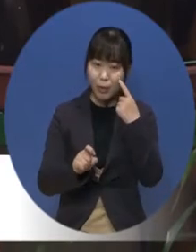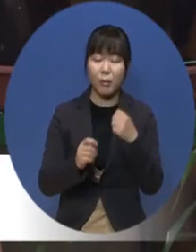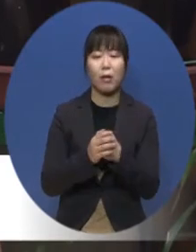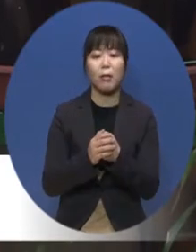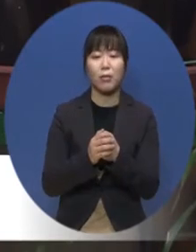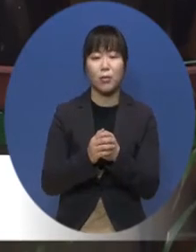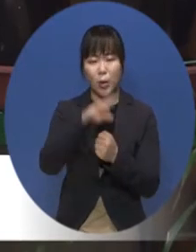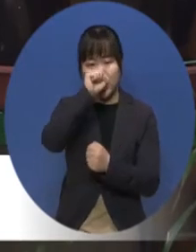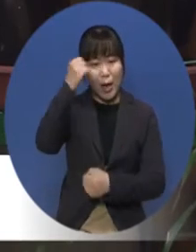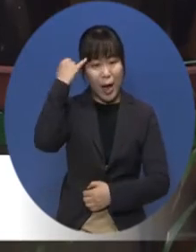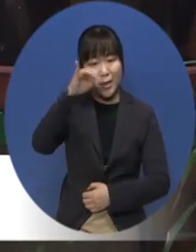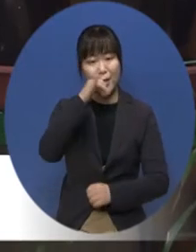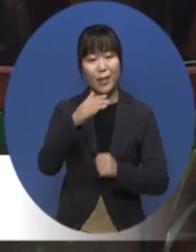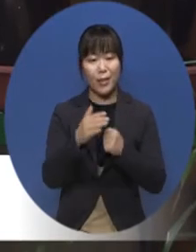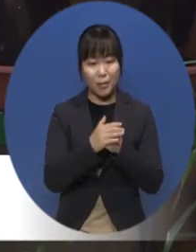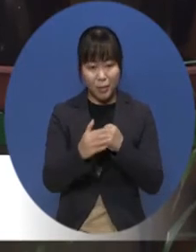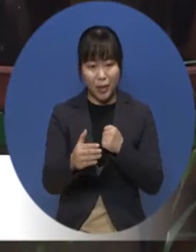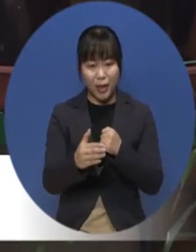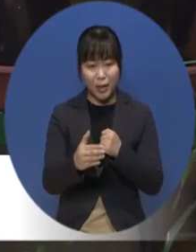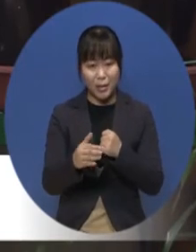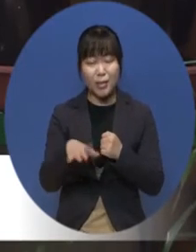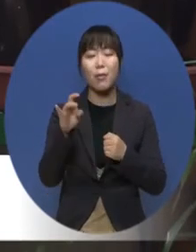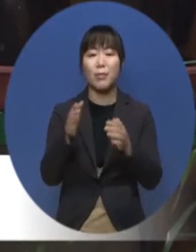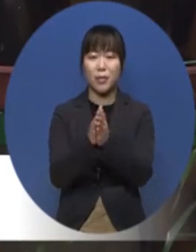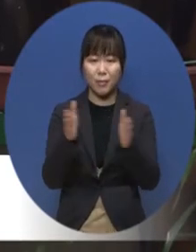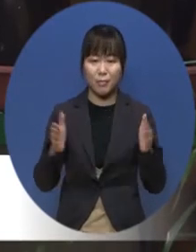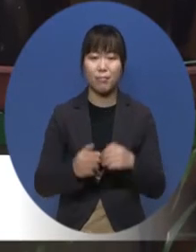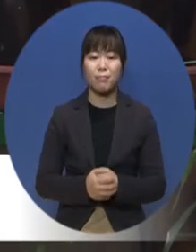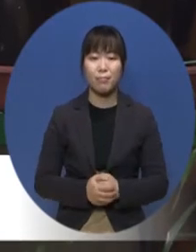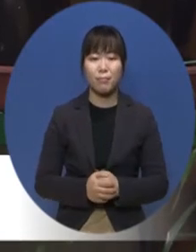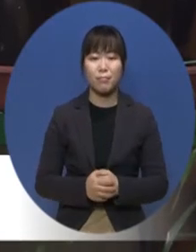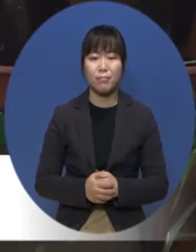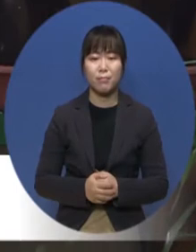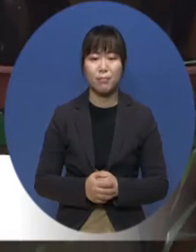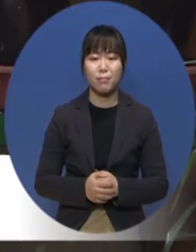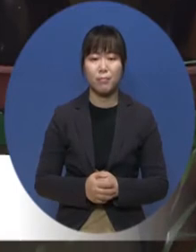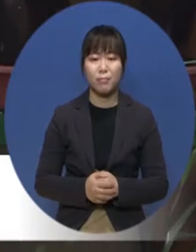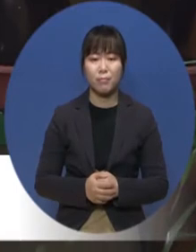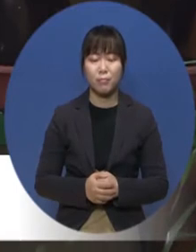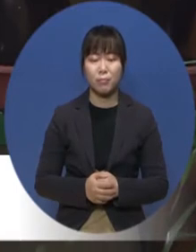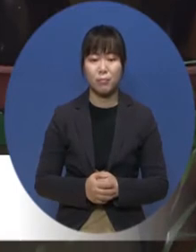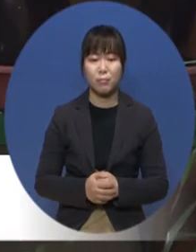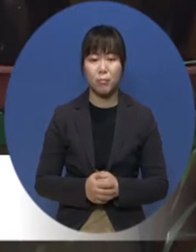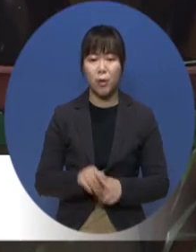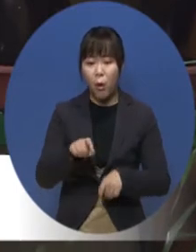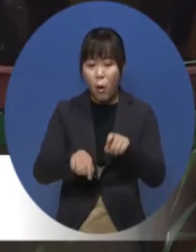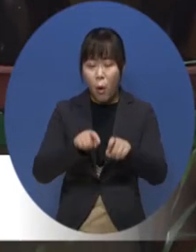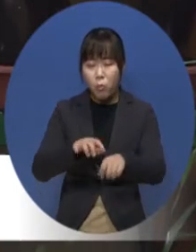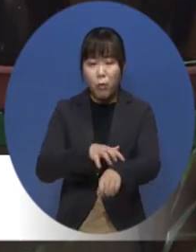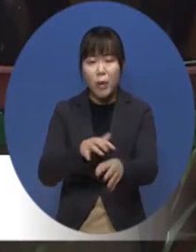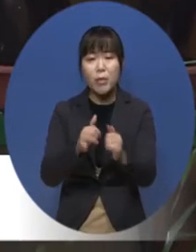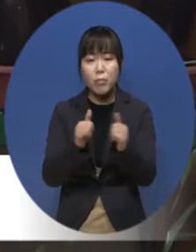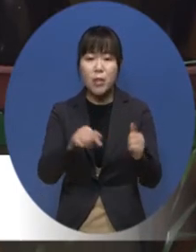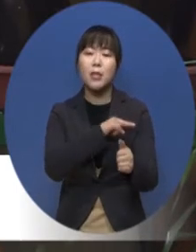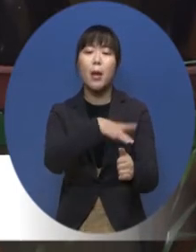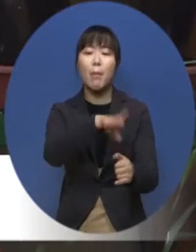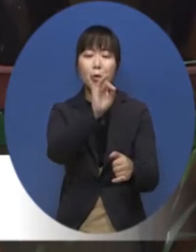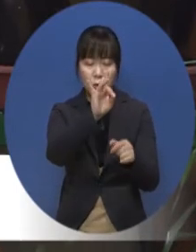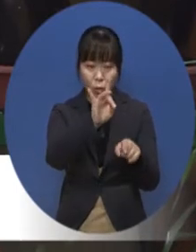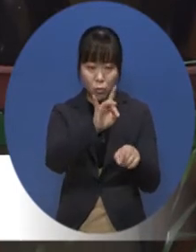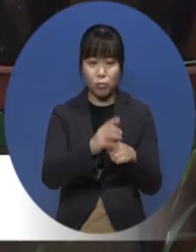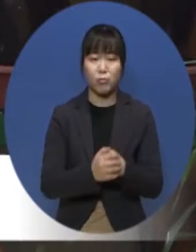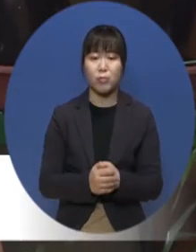좋은 아이템이 있어가지고 그래서 시작하게 된 거예요. 지금 거동 불편하신 분들 그분들부터 첫 번째 드리고 있는